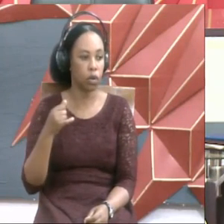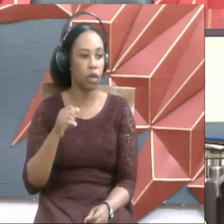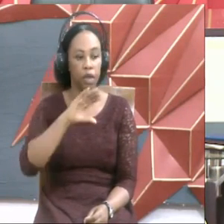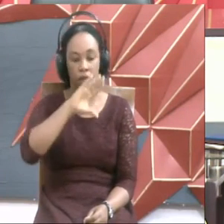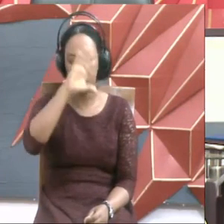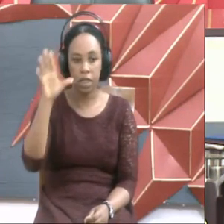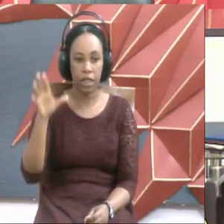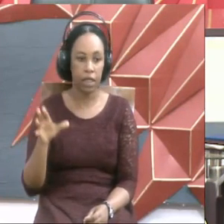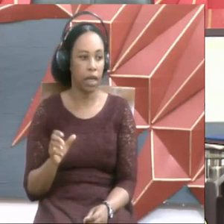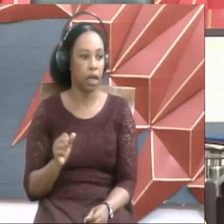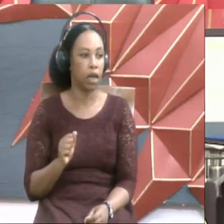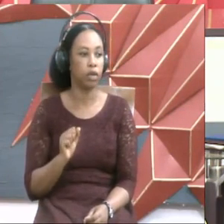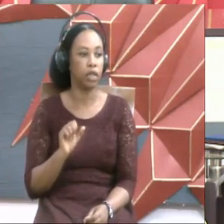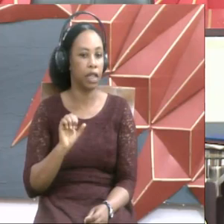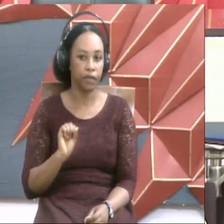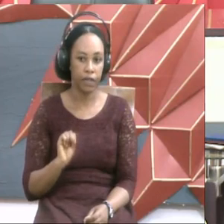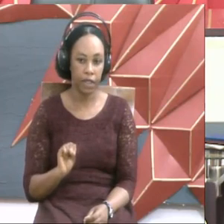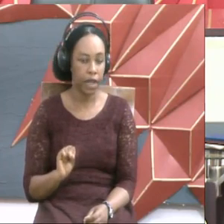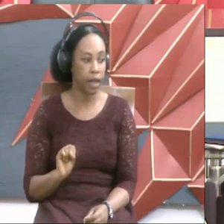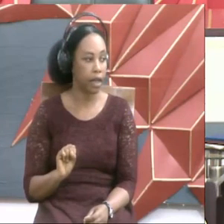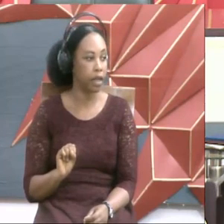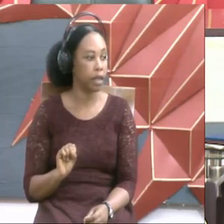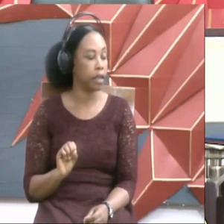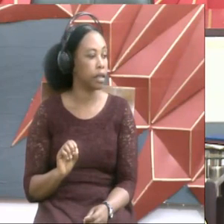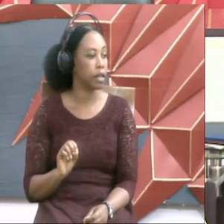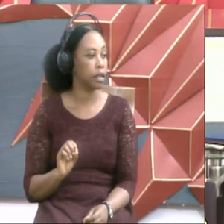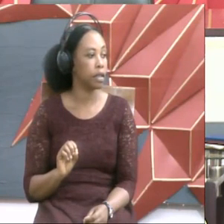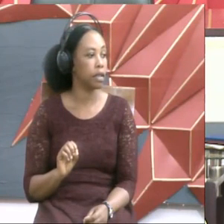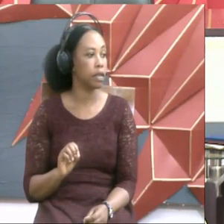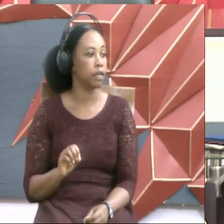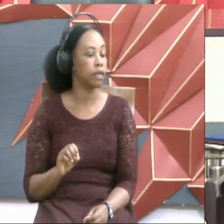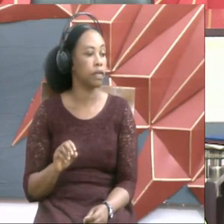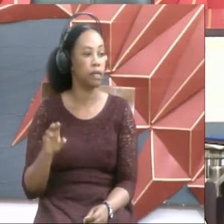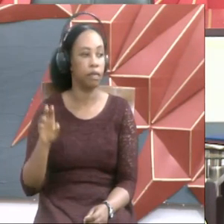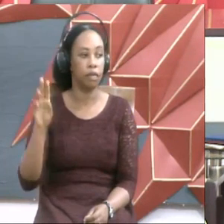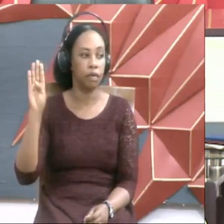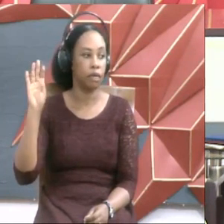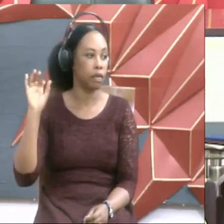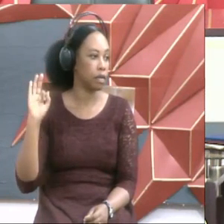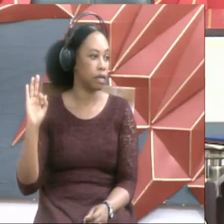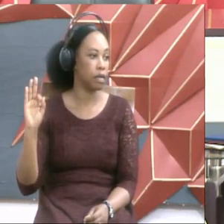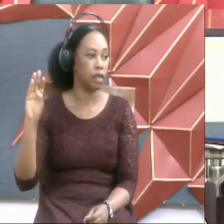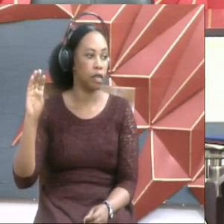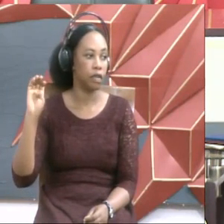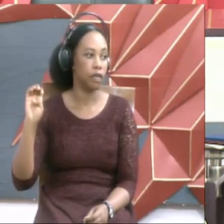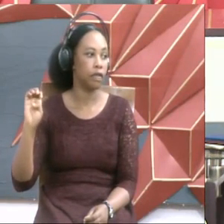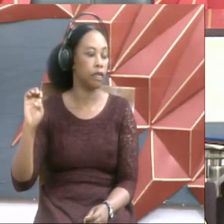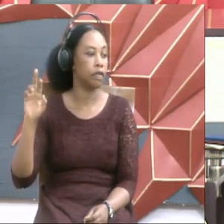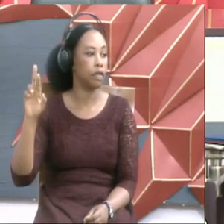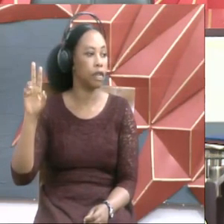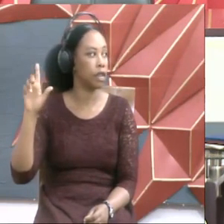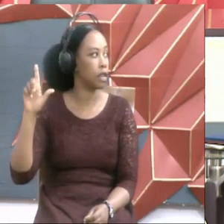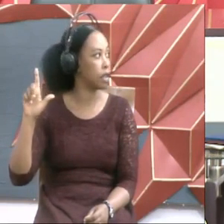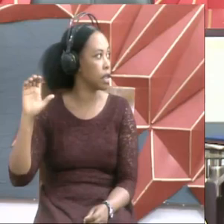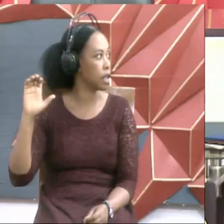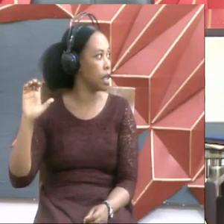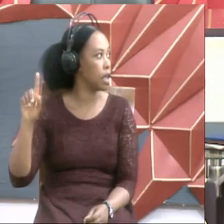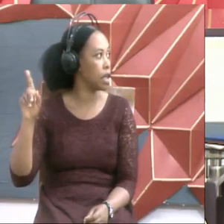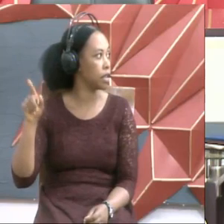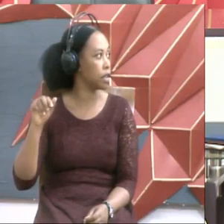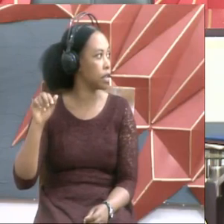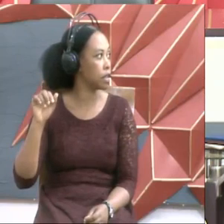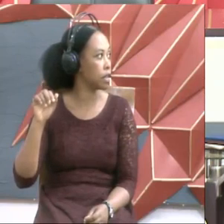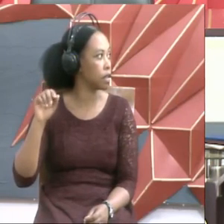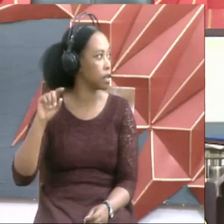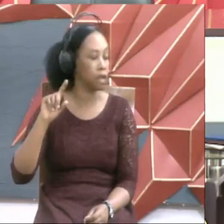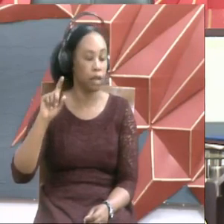Africa nibyo okay. Hanyuma noneho Felix Hakurimana Rusizi mwakirinda mutso